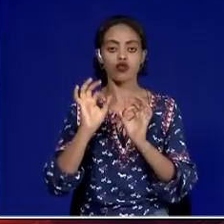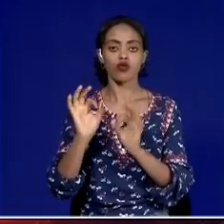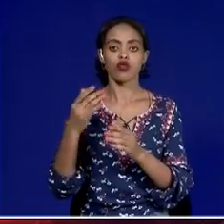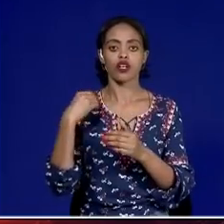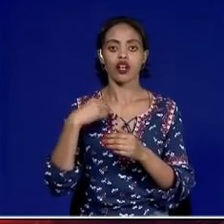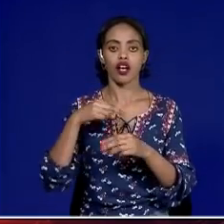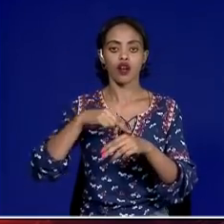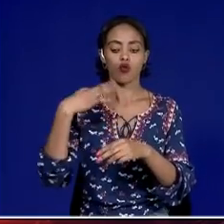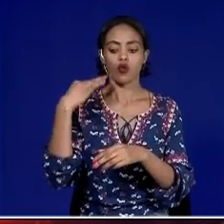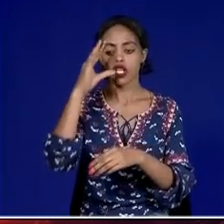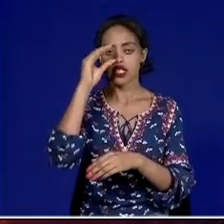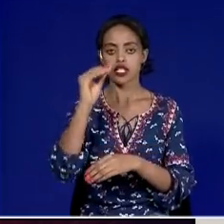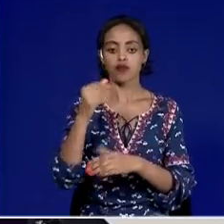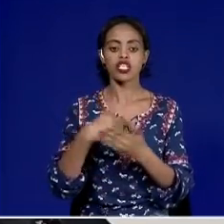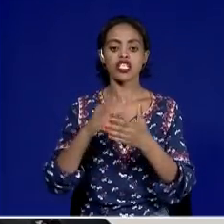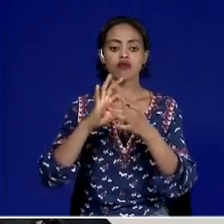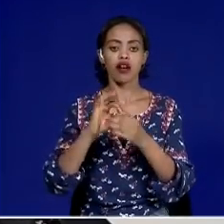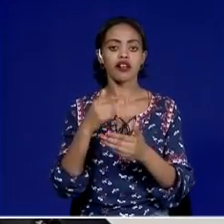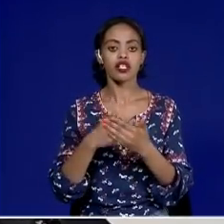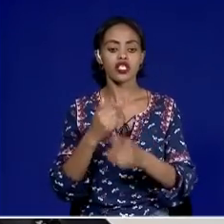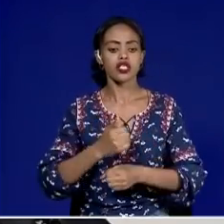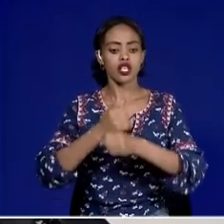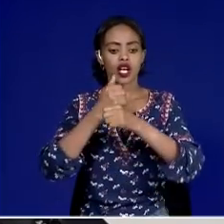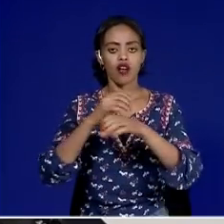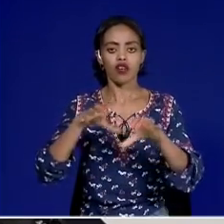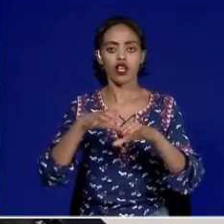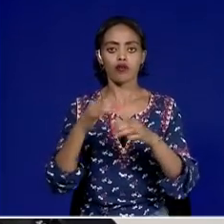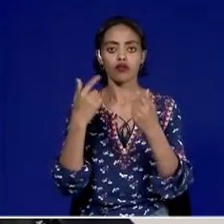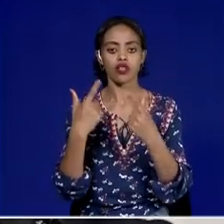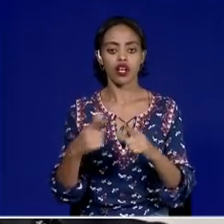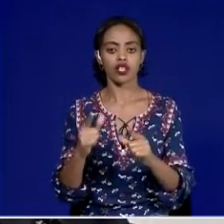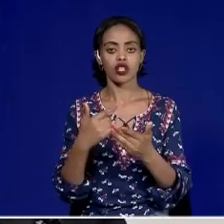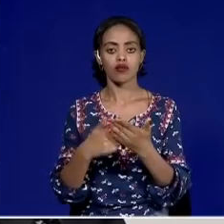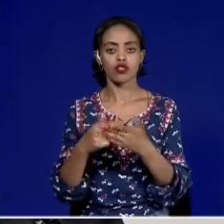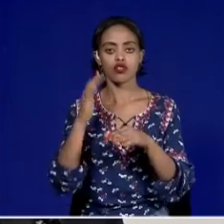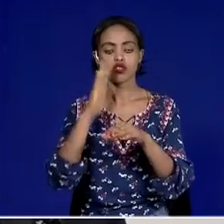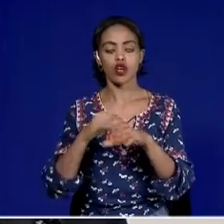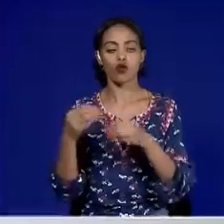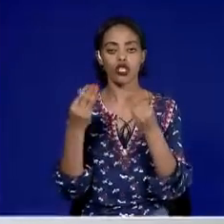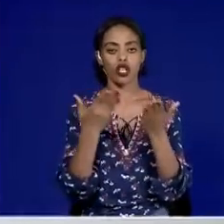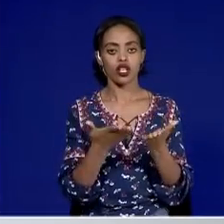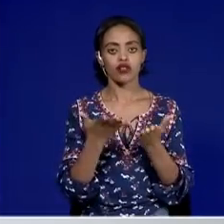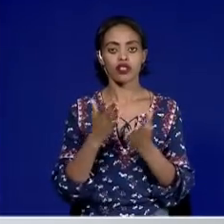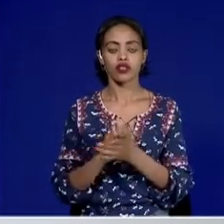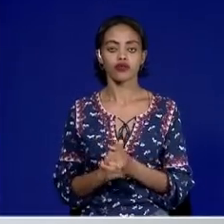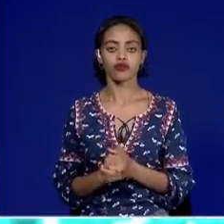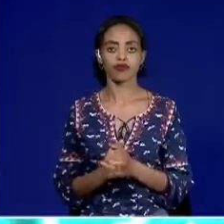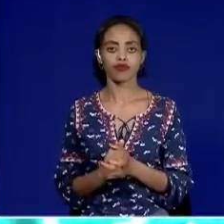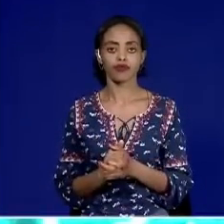والكسب أنا زي ما حبر نزوم قدرات دقاف كجبر بزاقات أمزي سعويت كغربي دلي